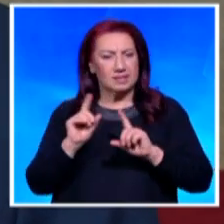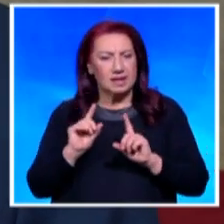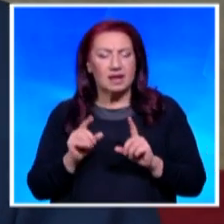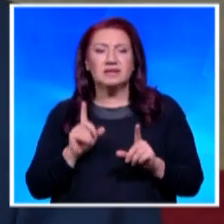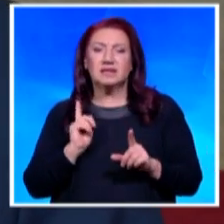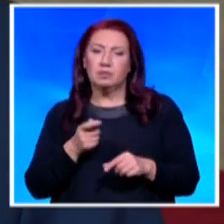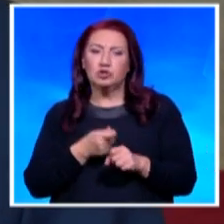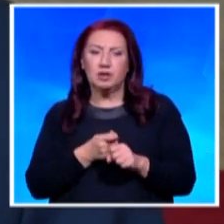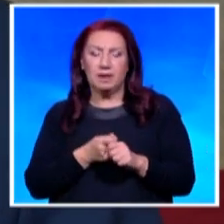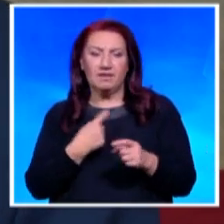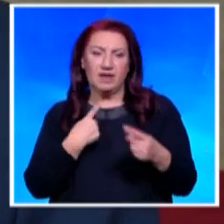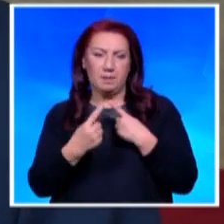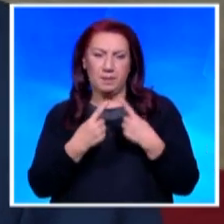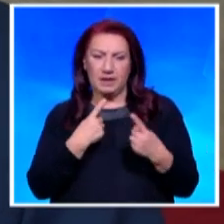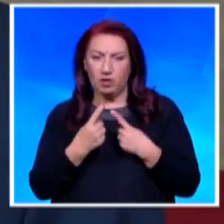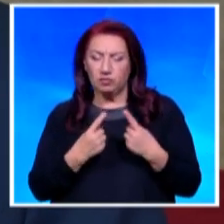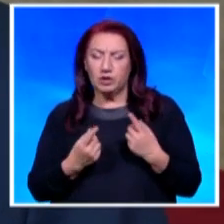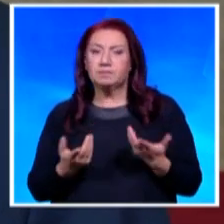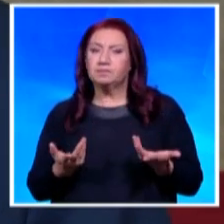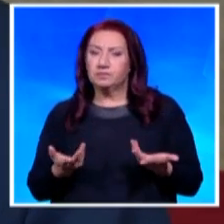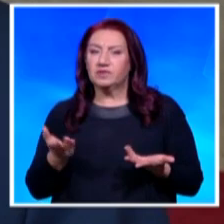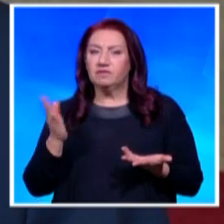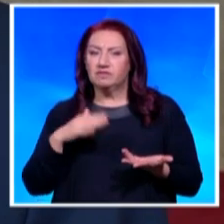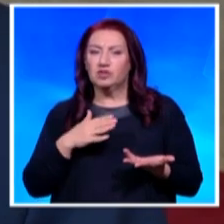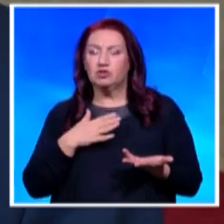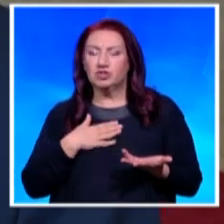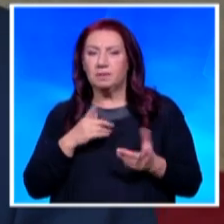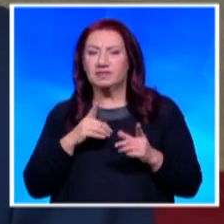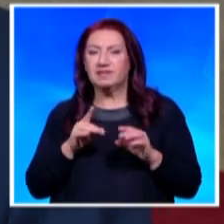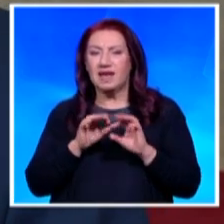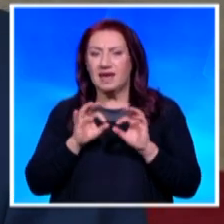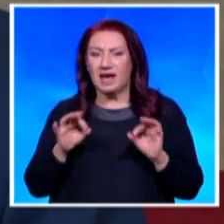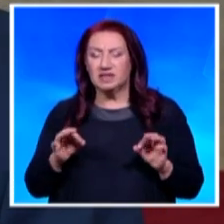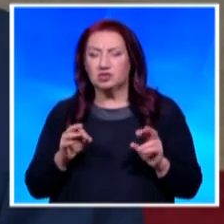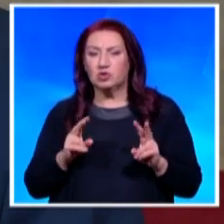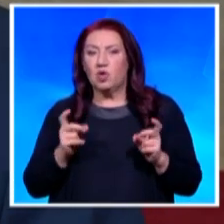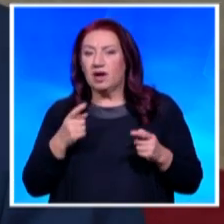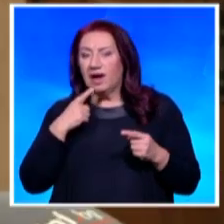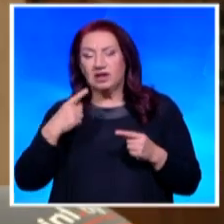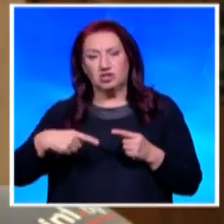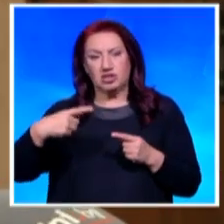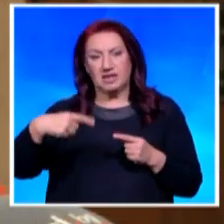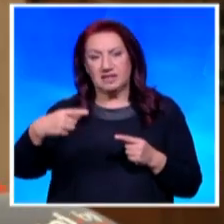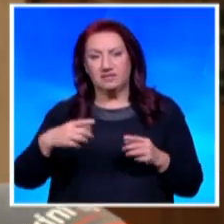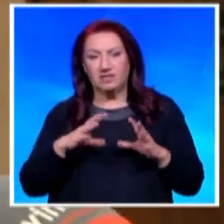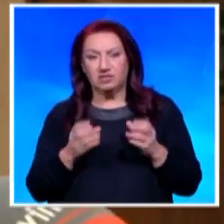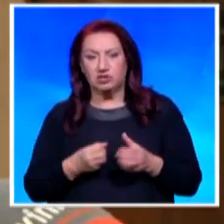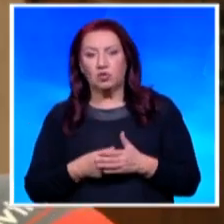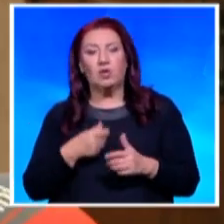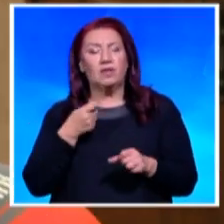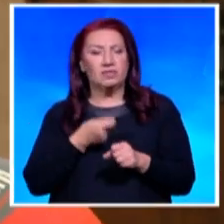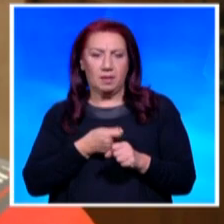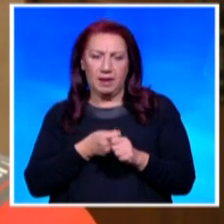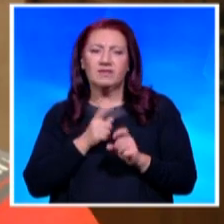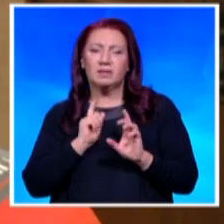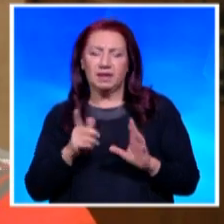преговори. Все още има известна неяснота как ще се развият нещата през следващите 1-2 дни. Направено е необходимото, за